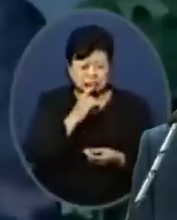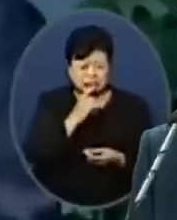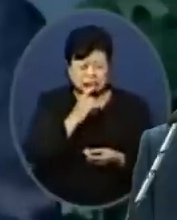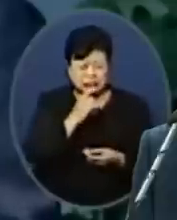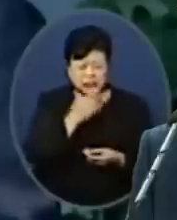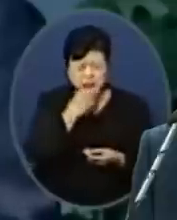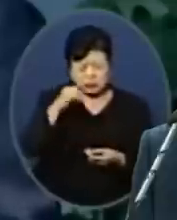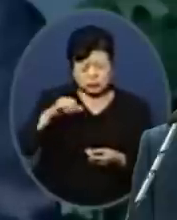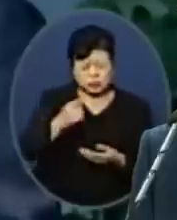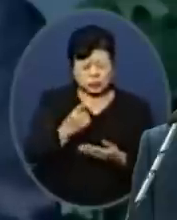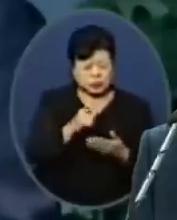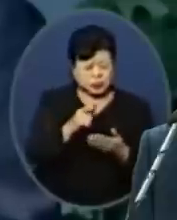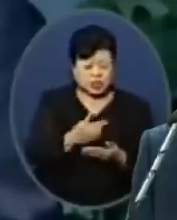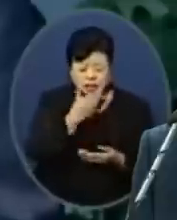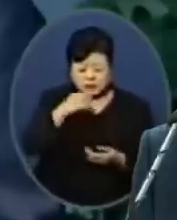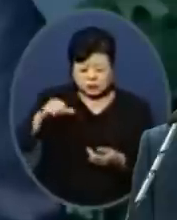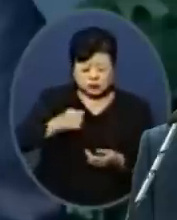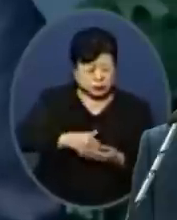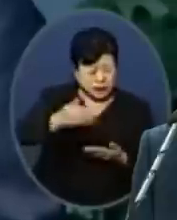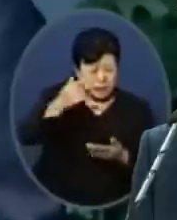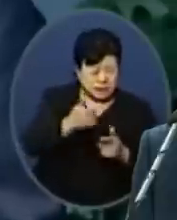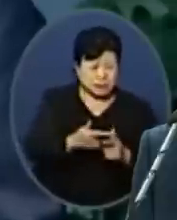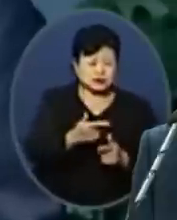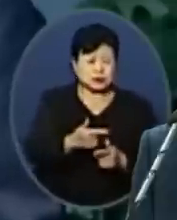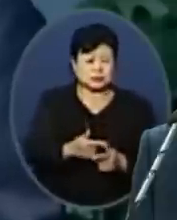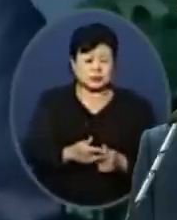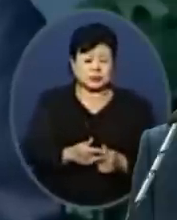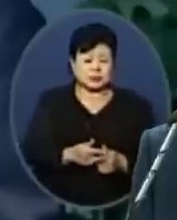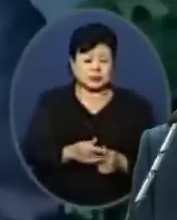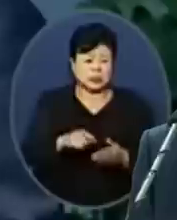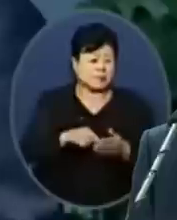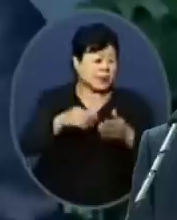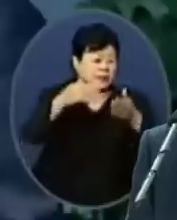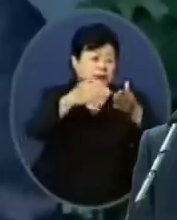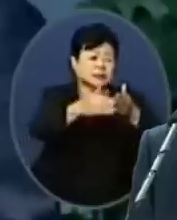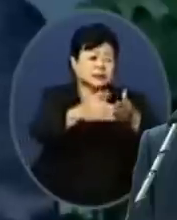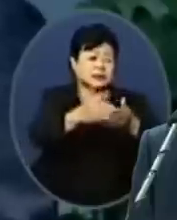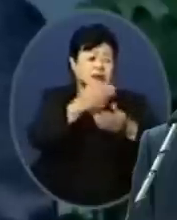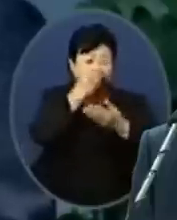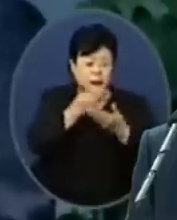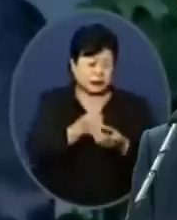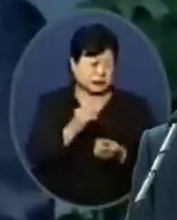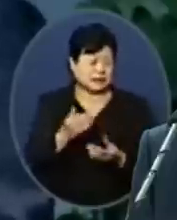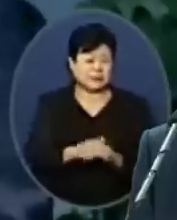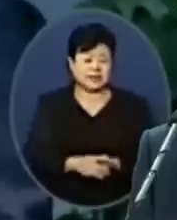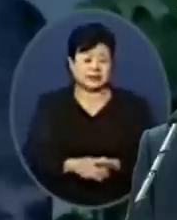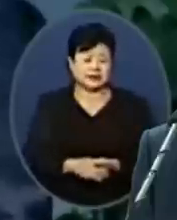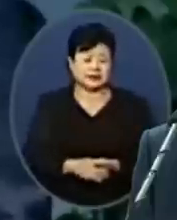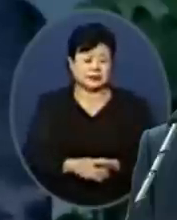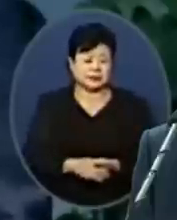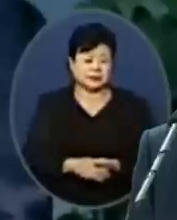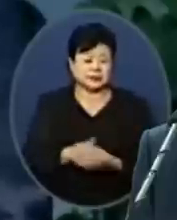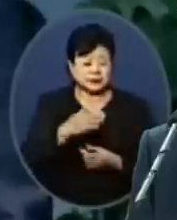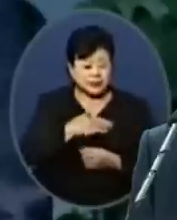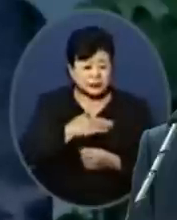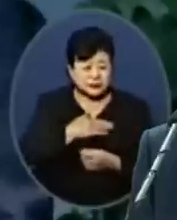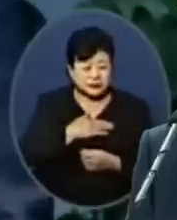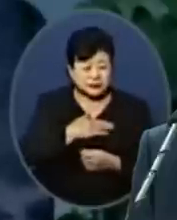저주가 다가오면 저주는 물러가라. 예수님이 이미 다 청산하셨다. 나는 복받은 사람이다.